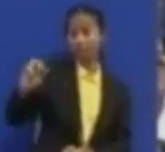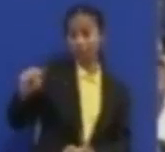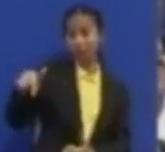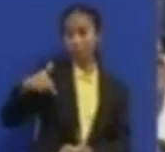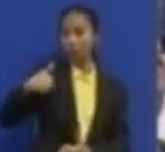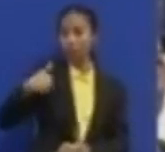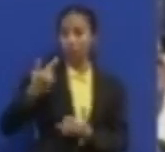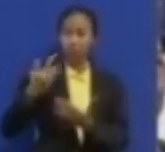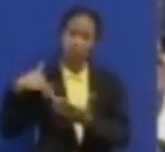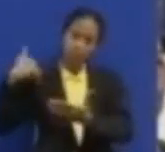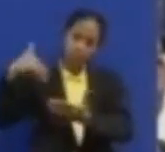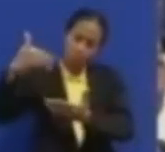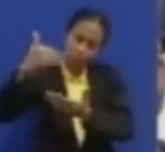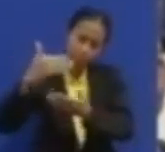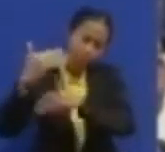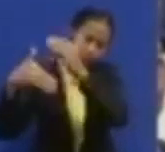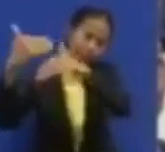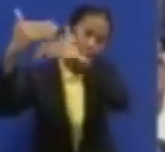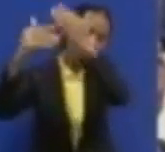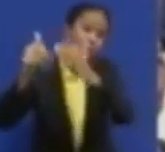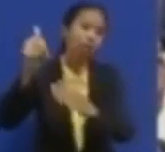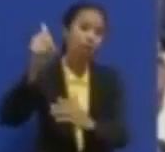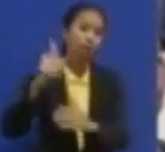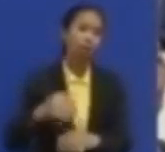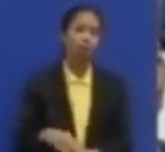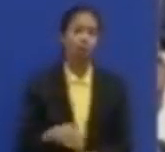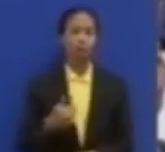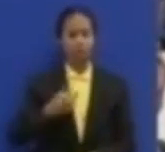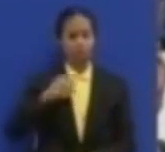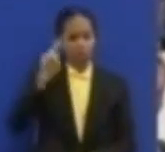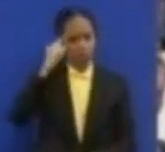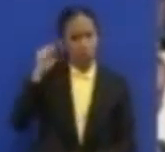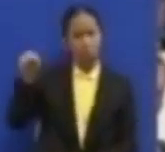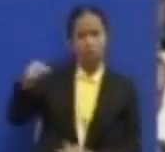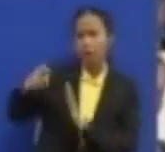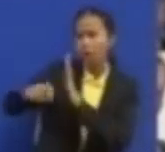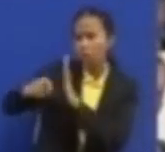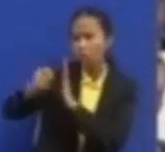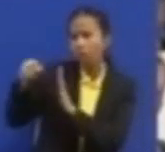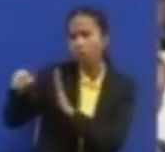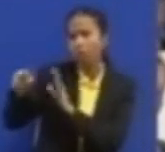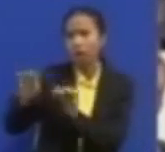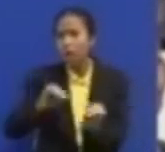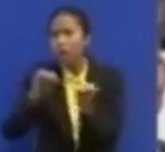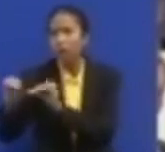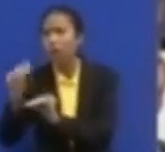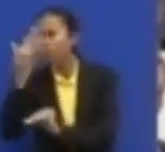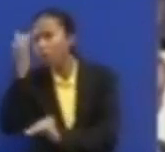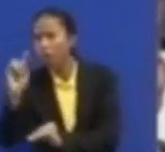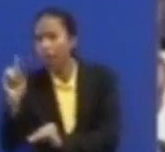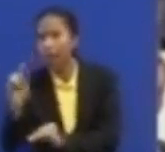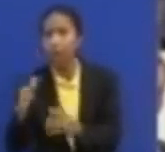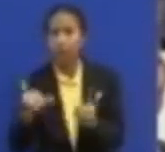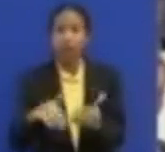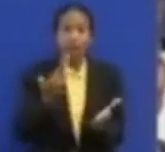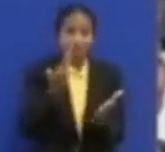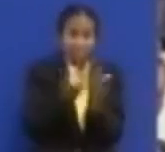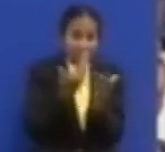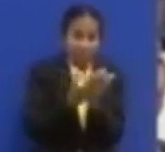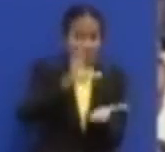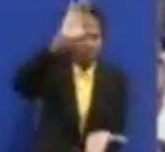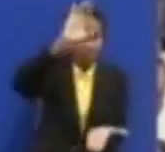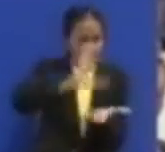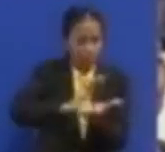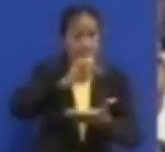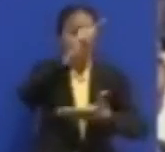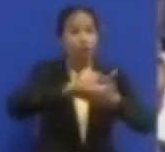ฝั่งทางนู้นเนี่ยนะท่านจะเลื่อนเพื่ออะไรงบประมาณการเลือกตั้งท่านประธานครับใช้มา 6,000 กว่าล้านบาทพี่น้อง